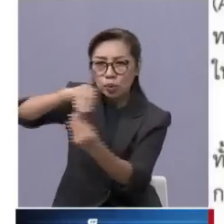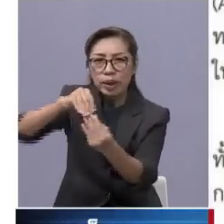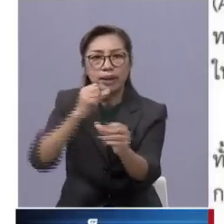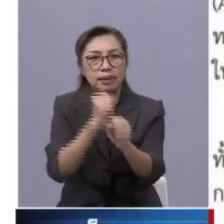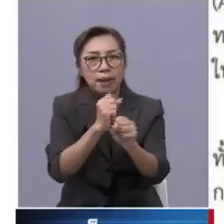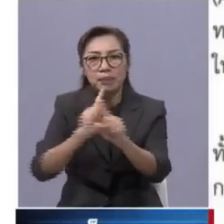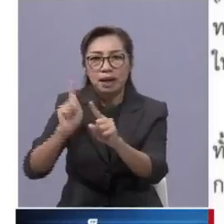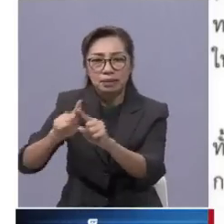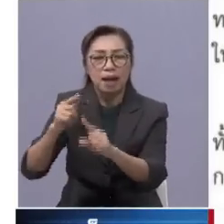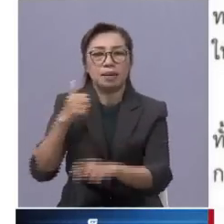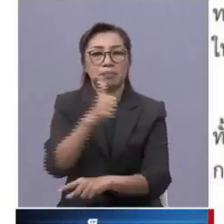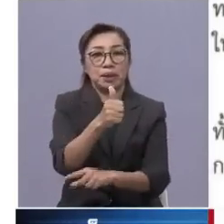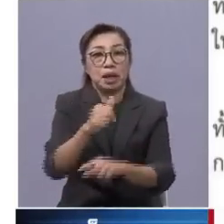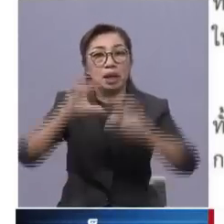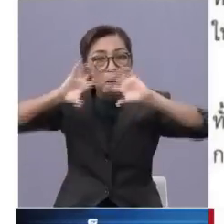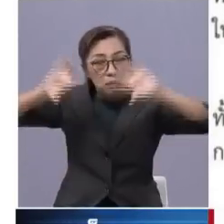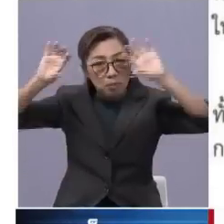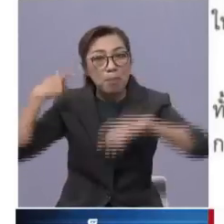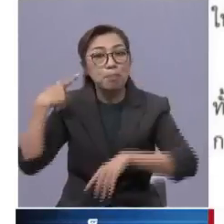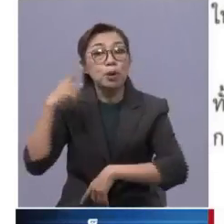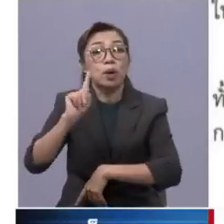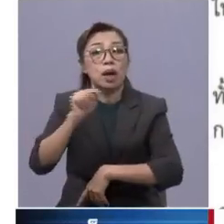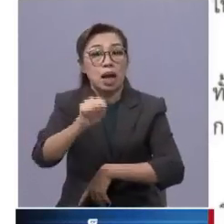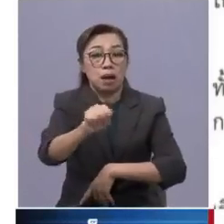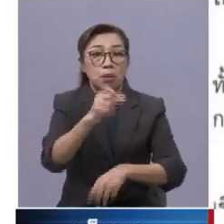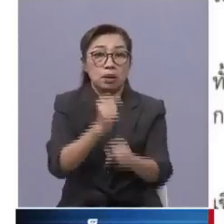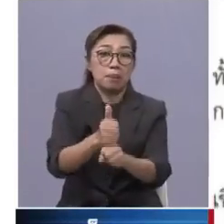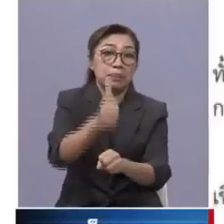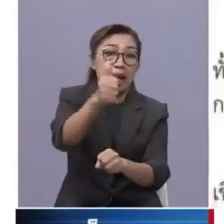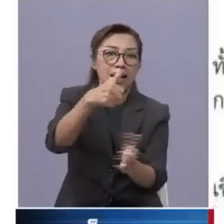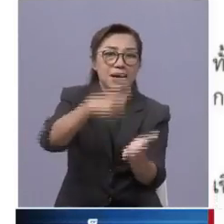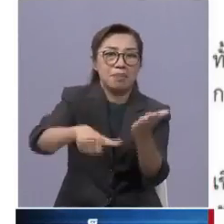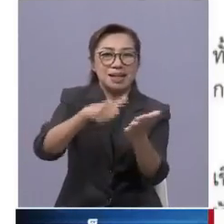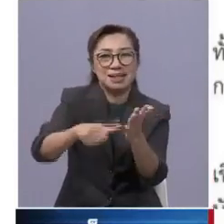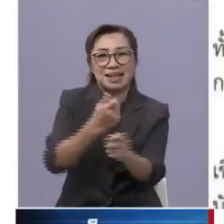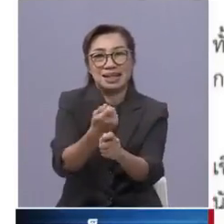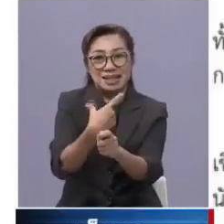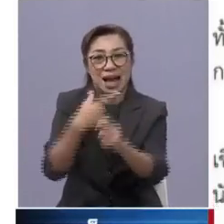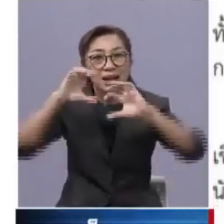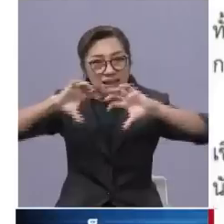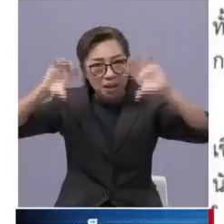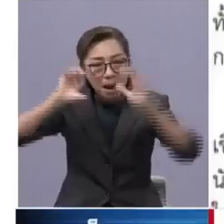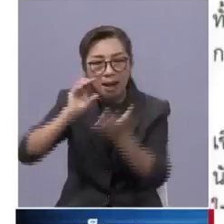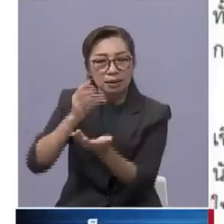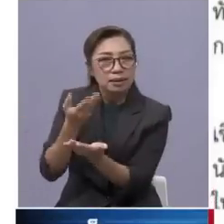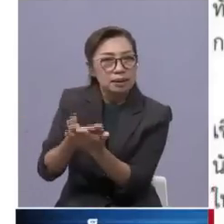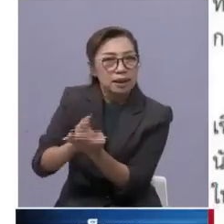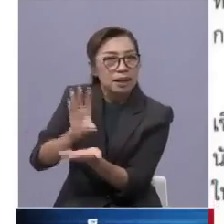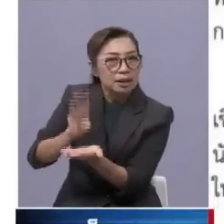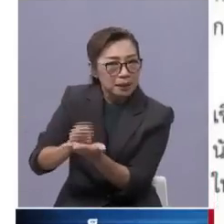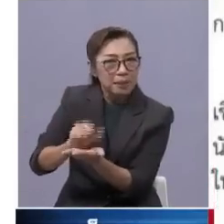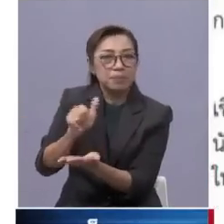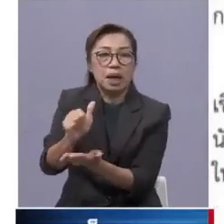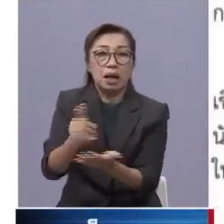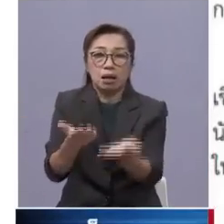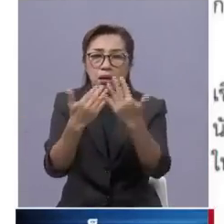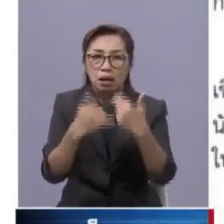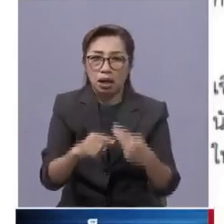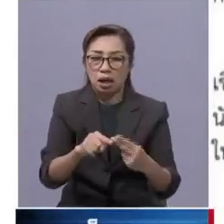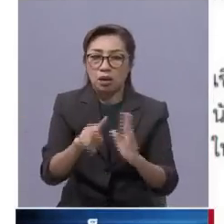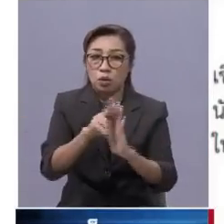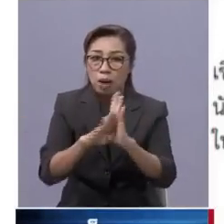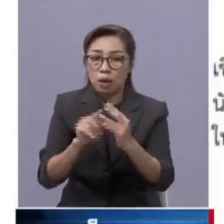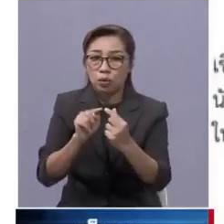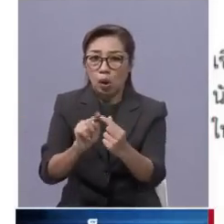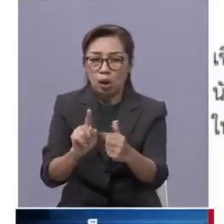รัฐบาลเองจะได้รับผลตอบแทนคืนมาในรูปแบบของภาษีคำแถลงยังระบุต่อไปว่าจากนั้นจะ